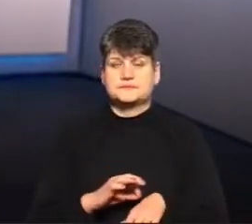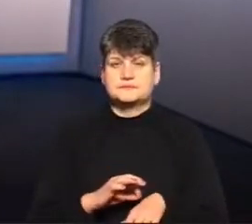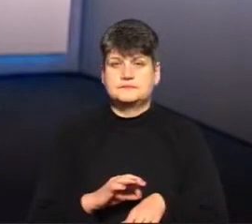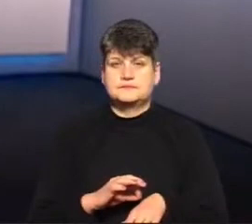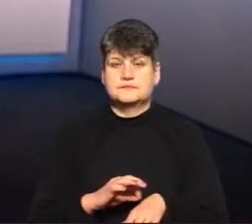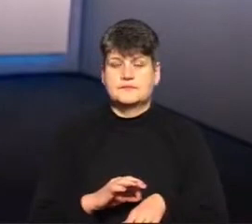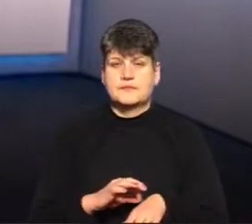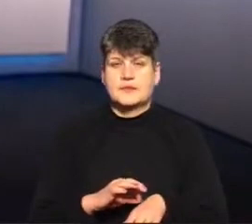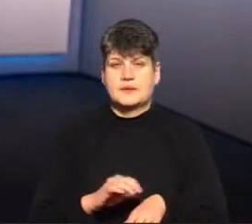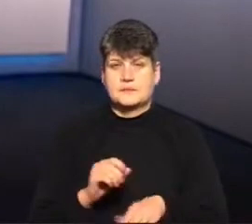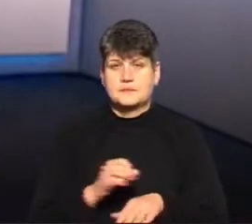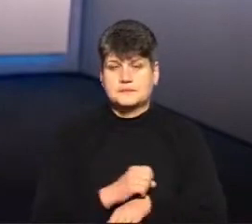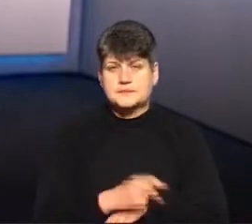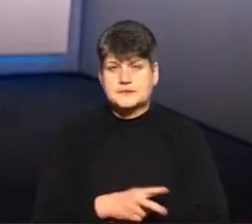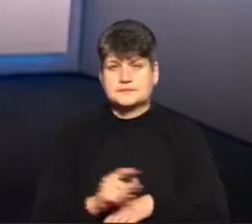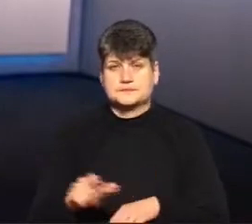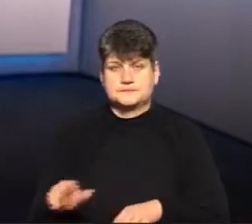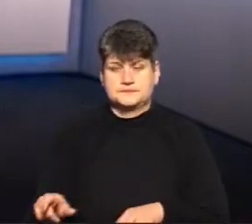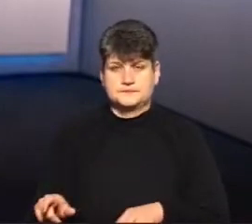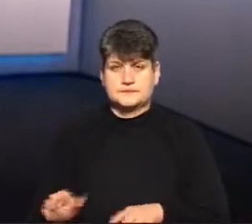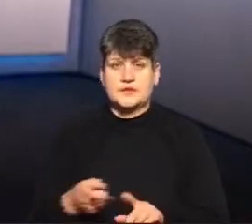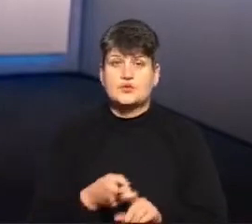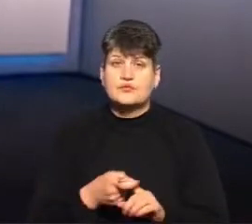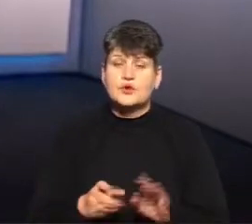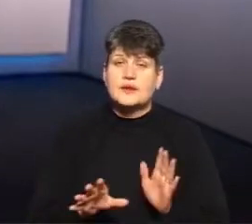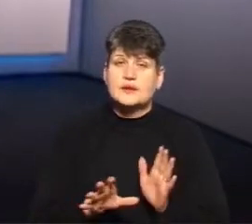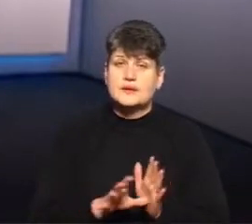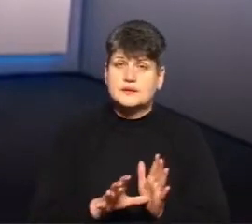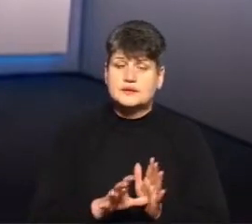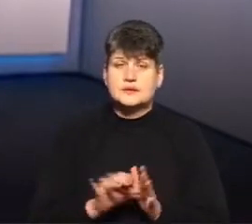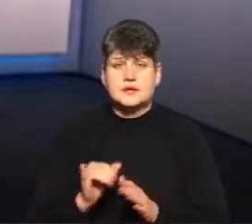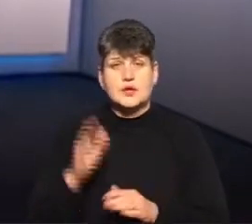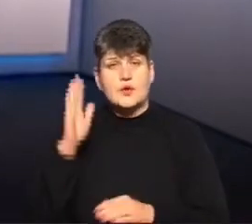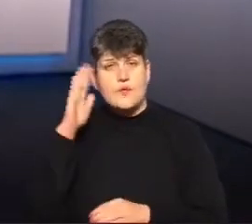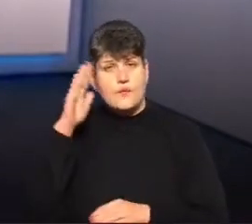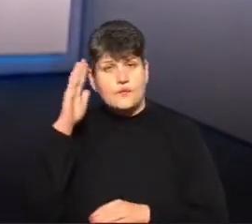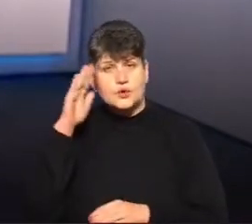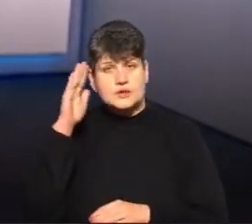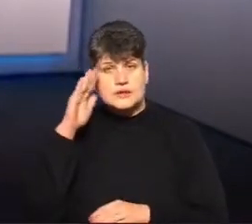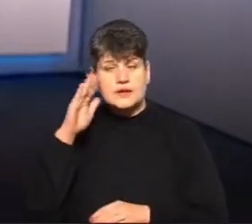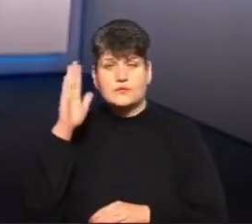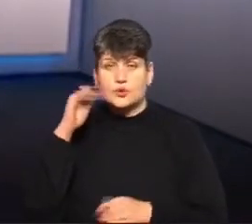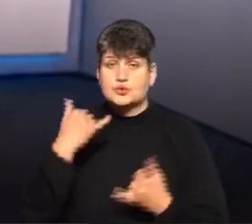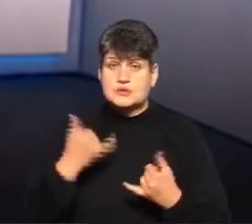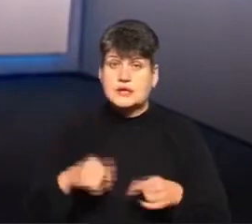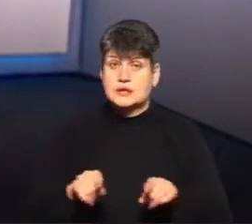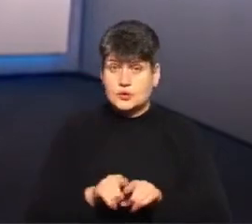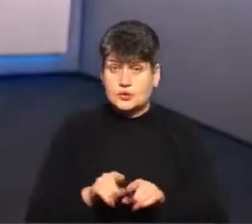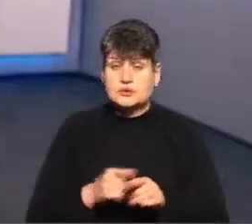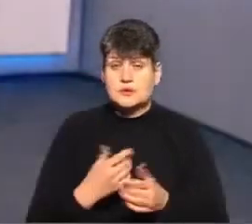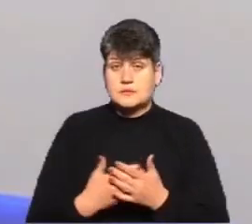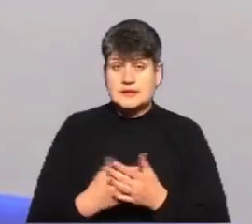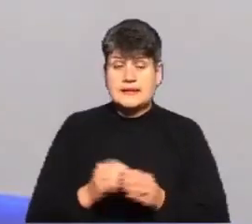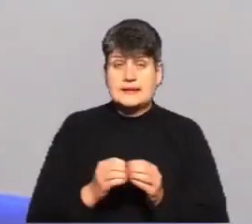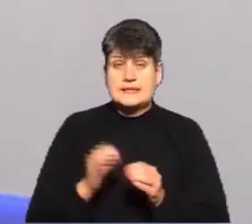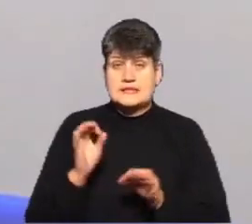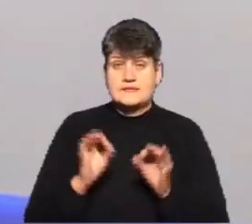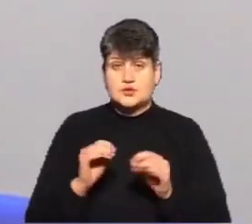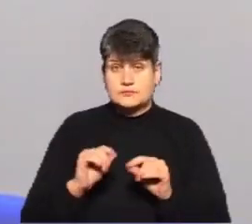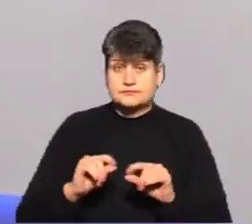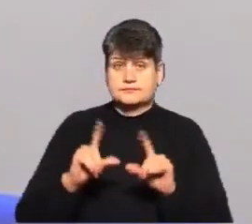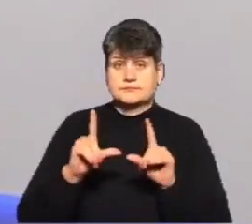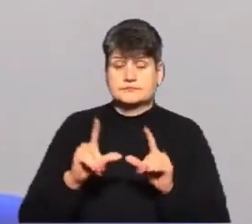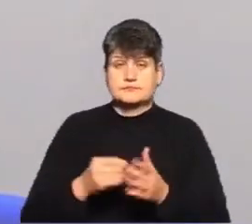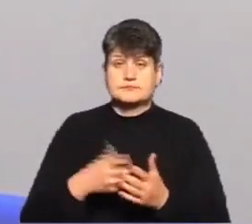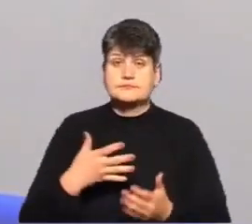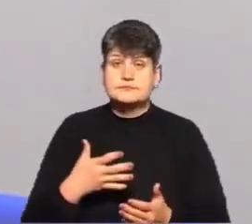Стосовно електроенергії і води, оскільки воду зараз також, для прикладу, в Тернополі на 10% підняли тариф.